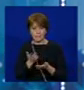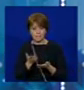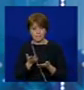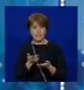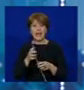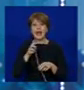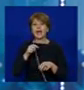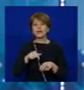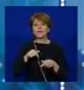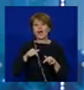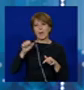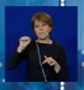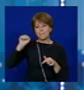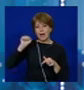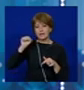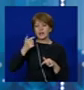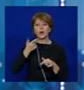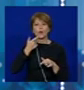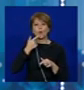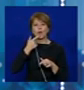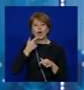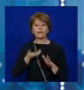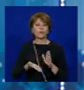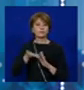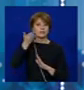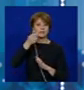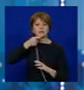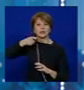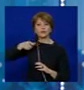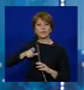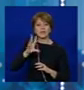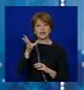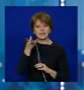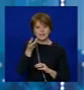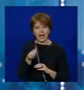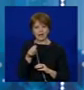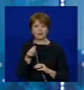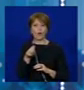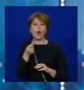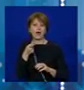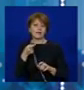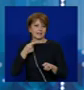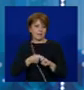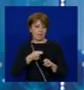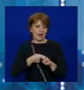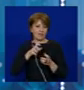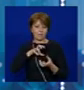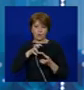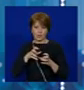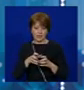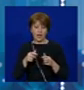ДПС е партията, която издигна думата заедност в ранг на правене на политика. ДПС е партията,